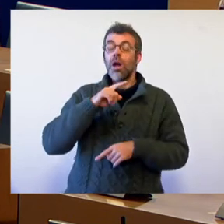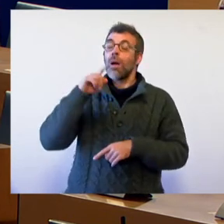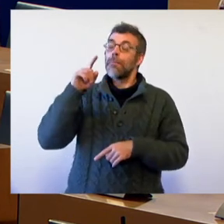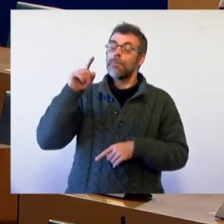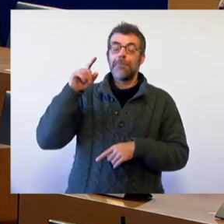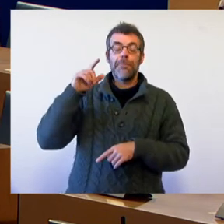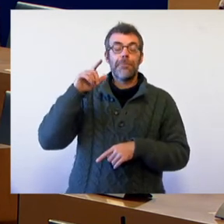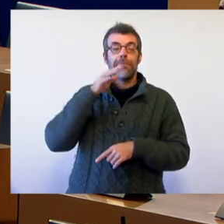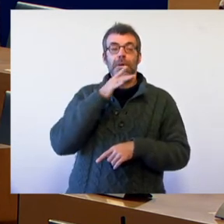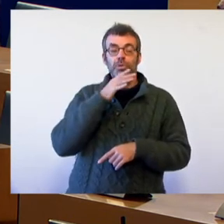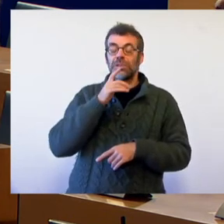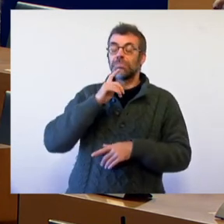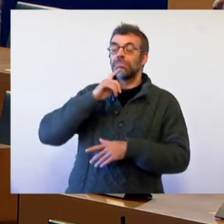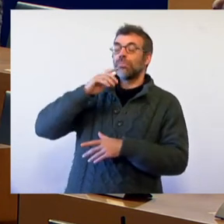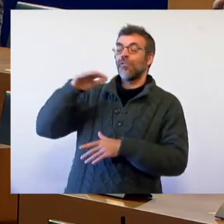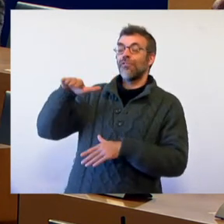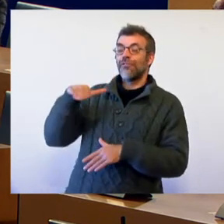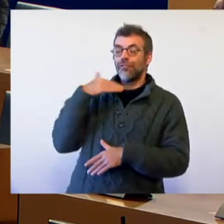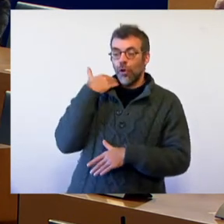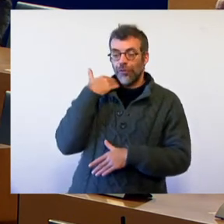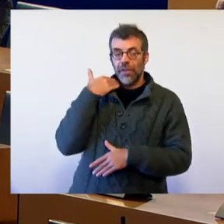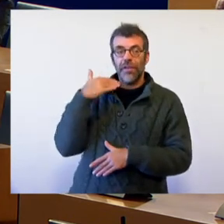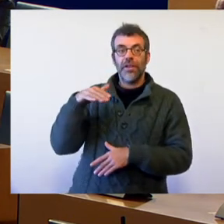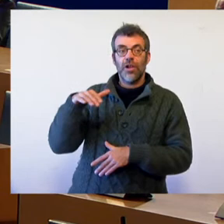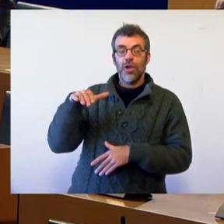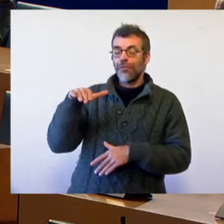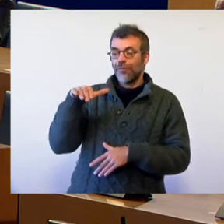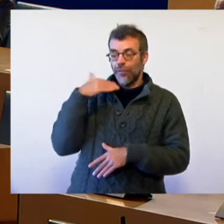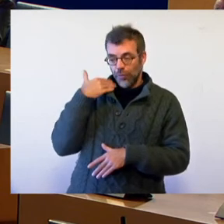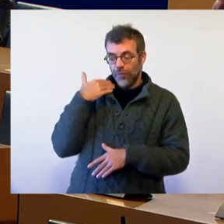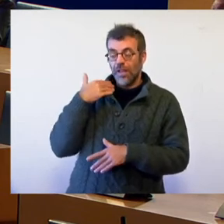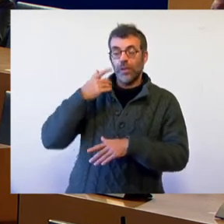d'avoir une progressivité. Voilà pour répondre techniquement